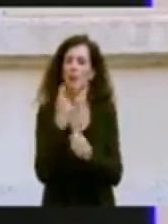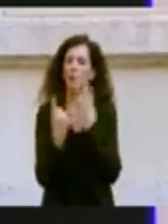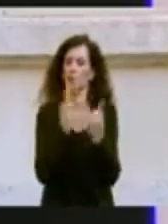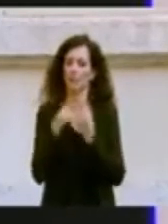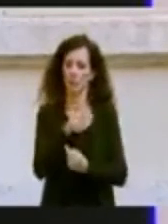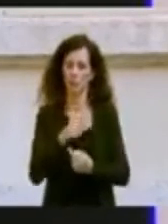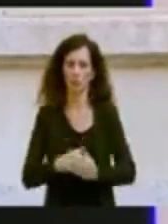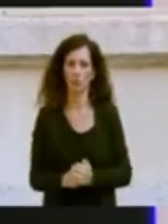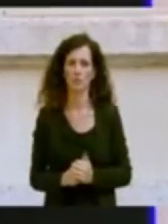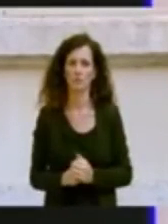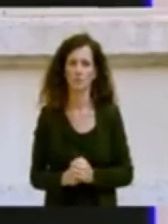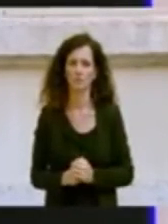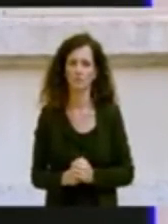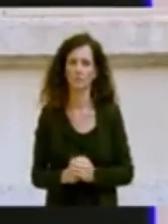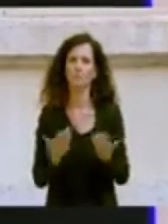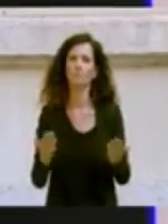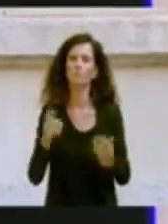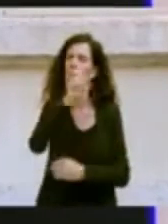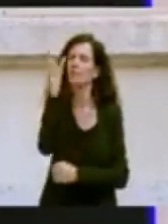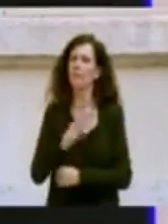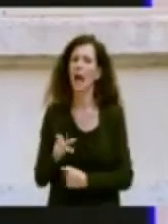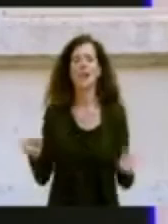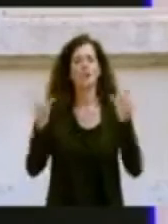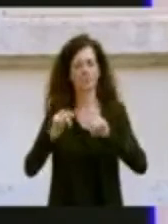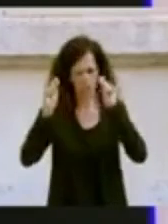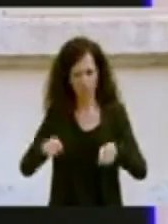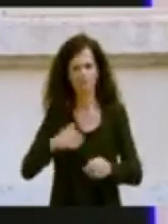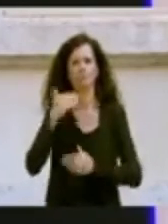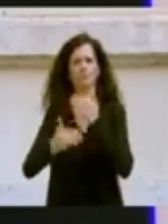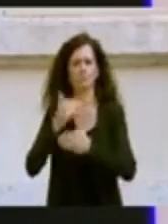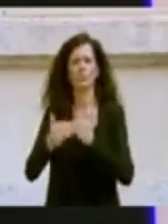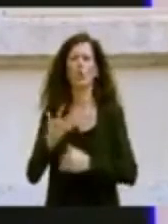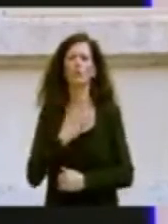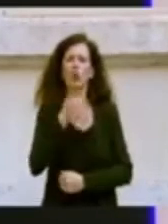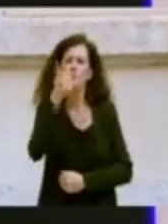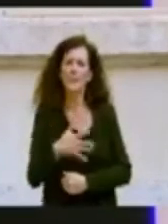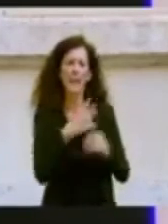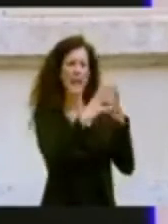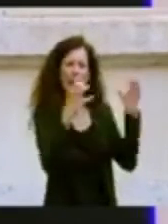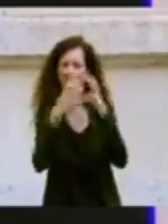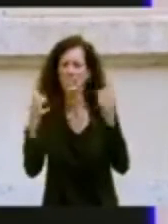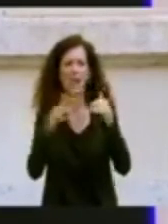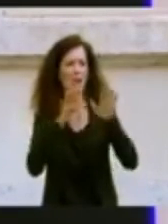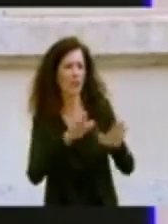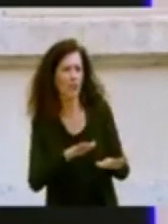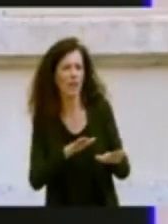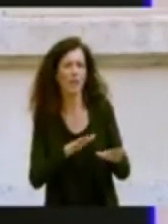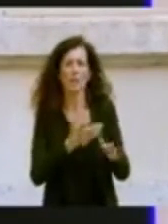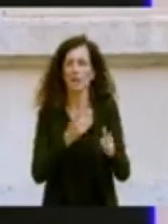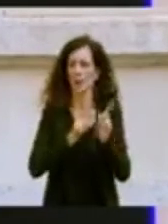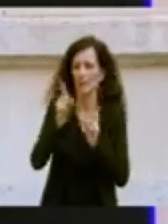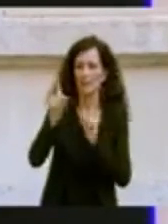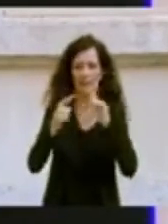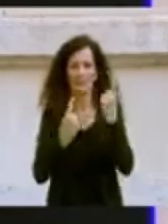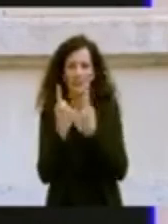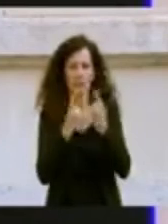cioè nel momento in cui l'Italia riparte e ci sono 1le cantieri fermi per lacci e lacciuoli burocratici Ecco